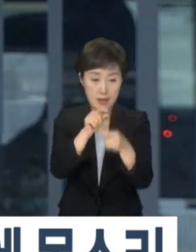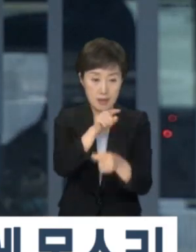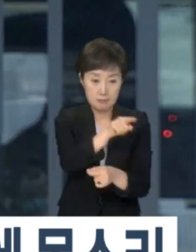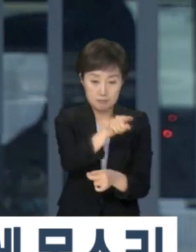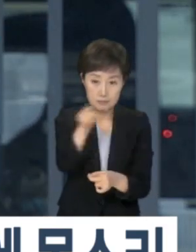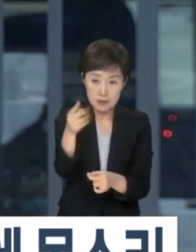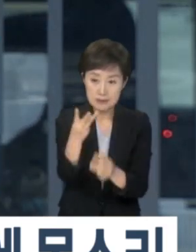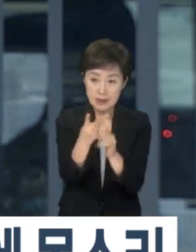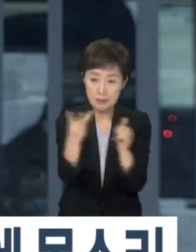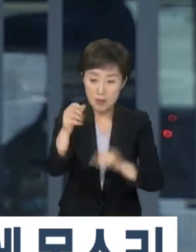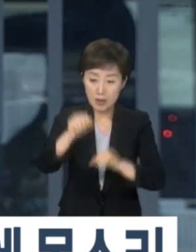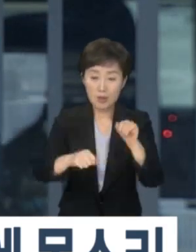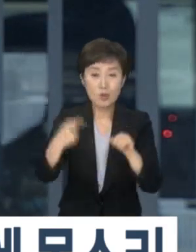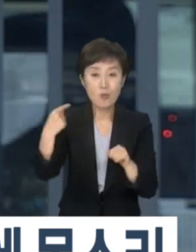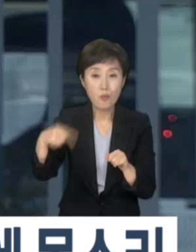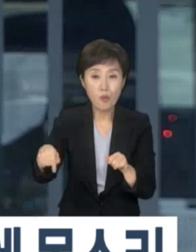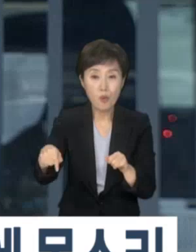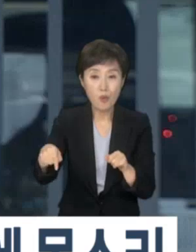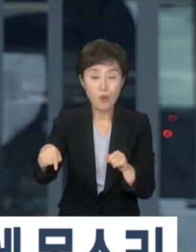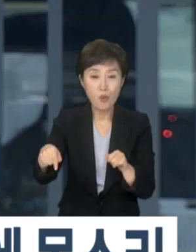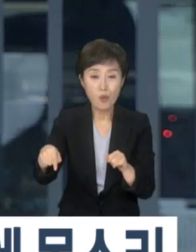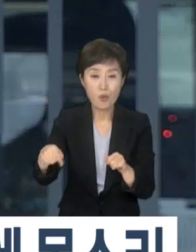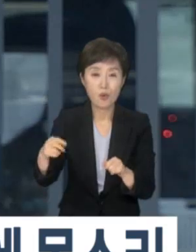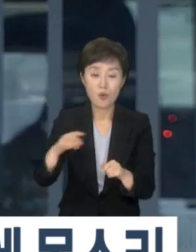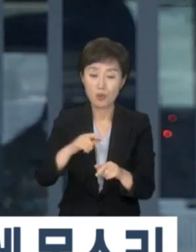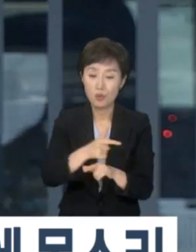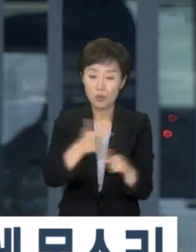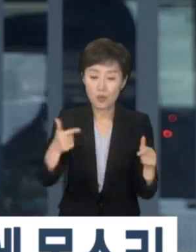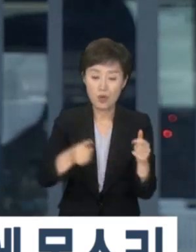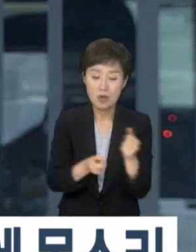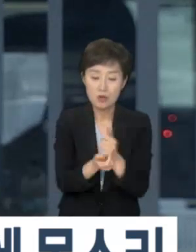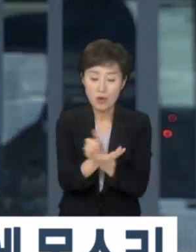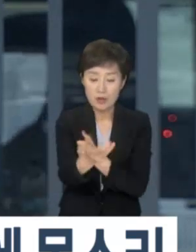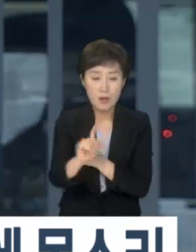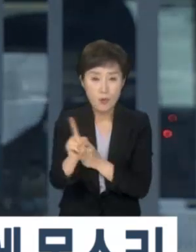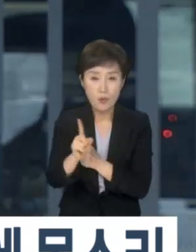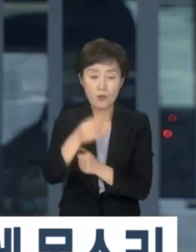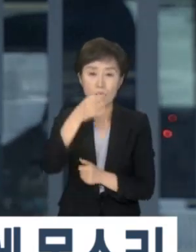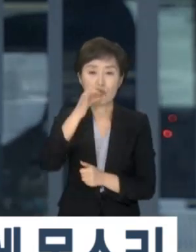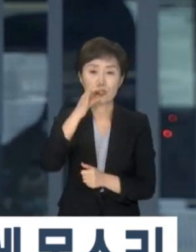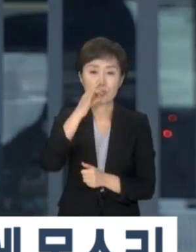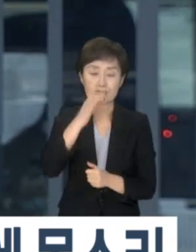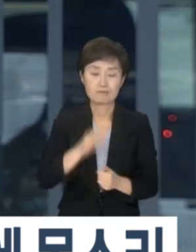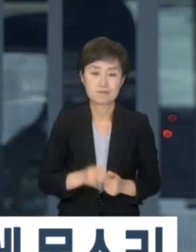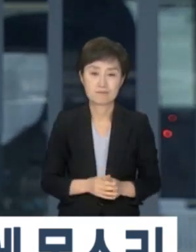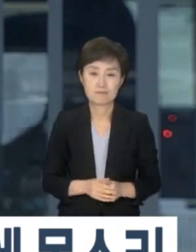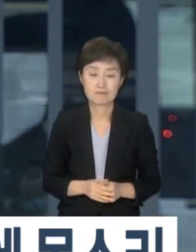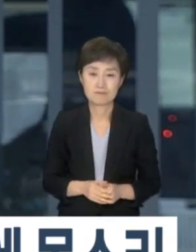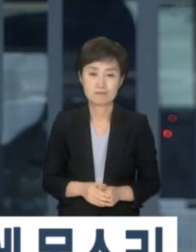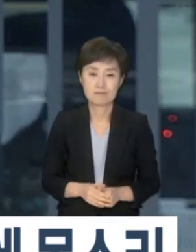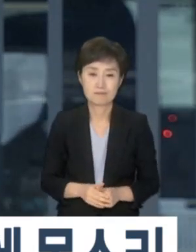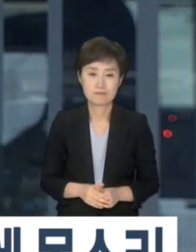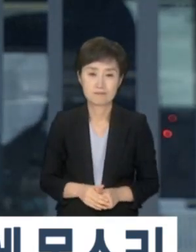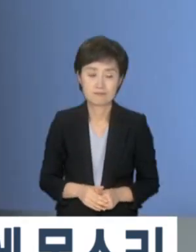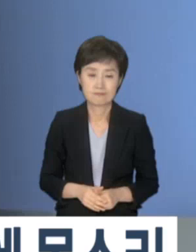다른 모습일지 그리고 각각의 지지층에는 어떤 영향을 미칠지도 두 분의 의견 한번 여쭤보겠습니다. 먼저 발언드리죠. 그래도 이제